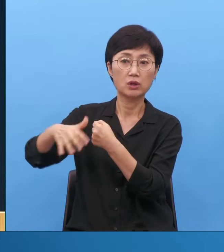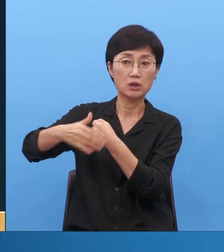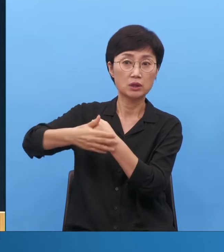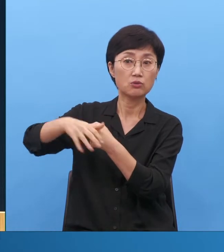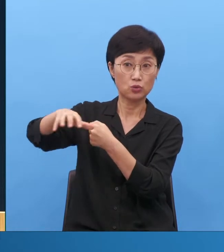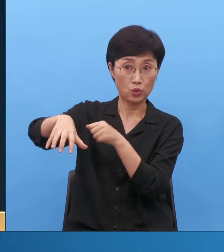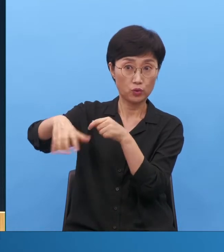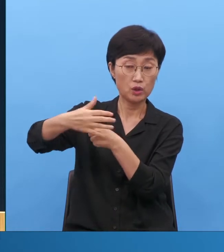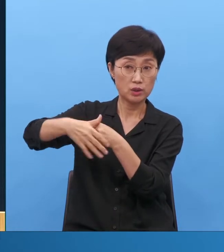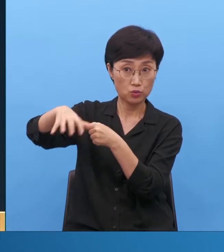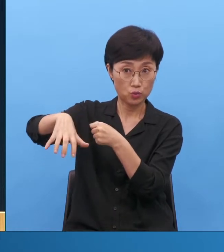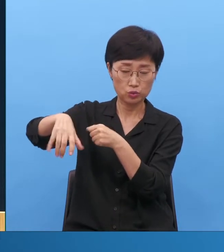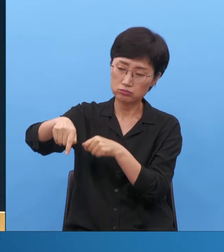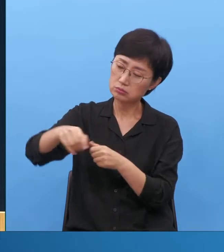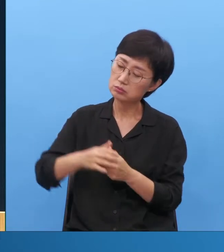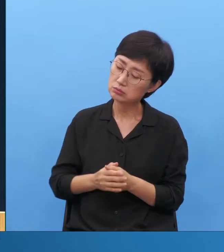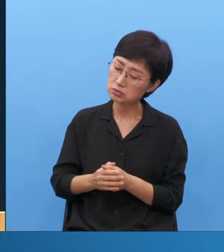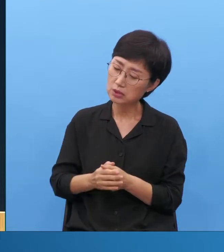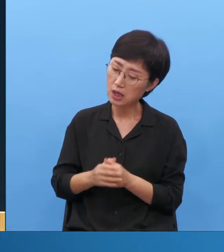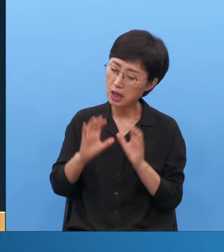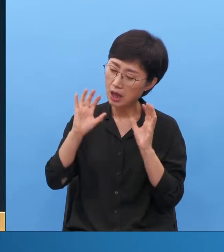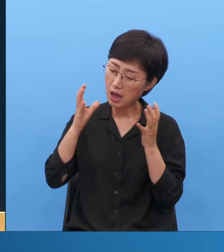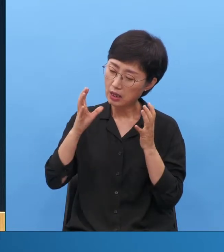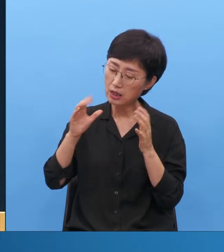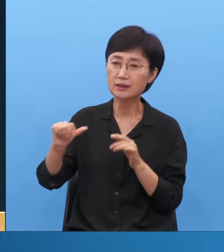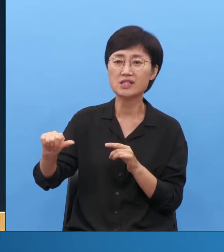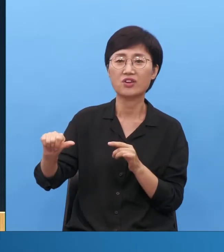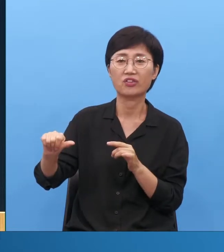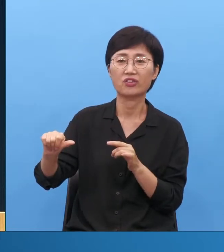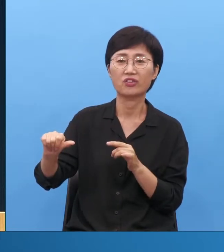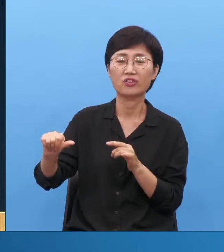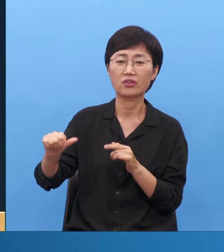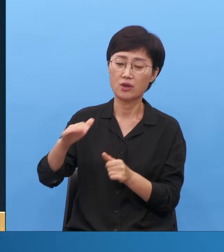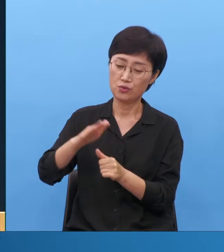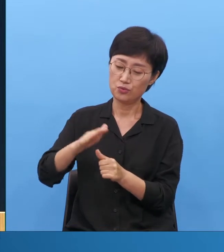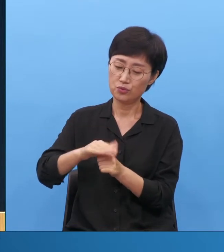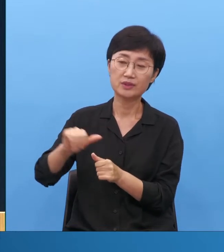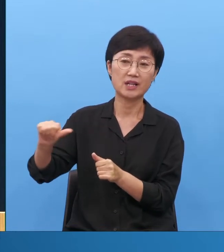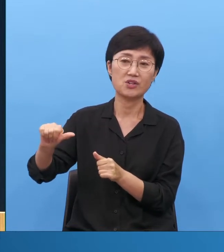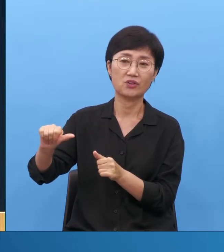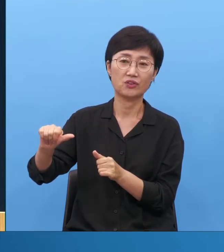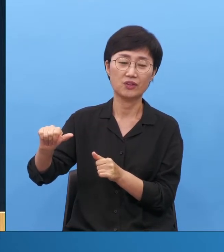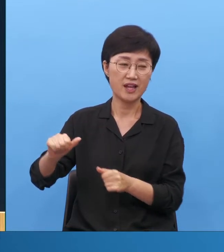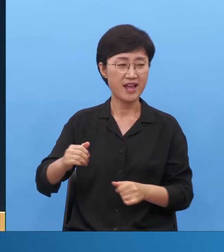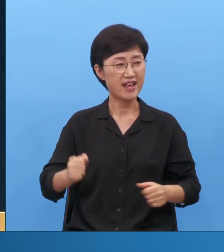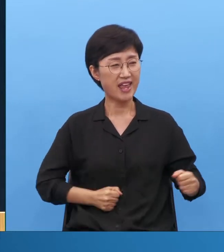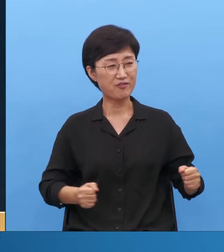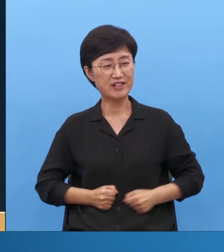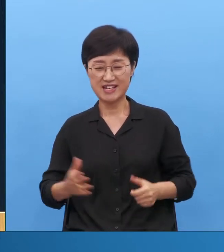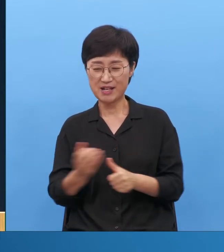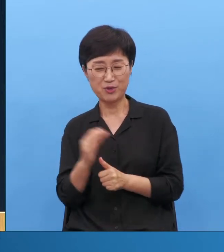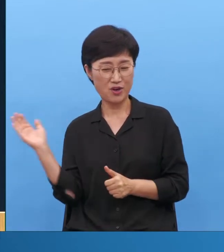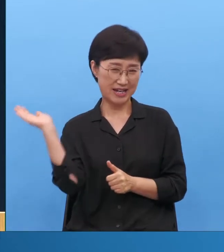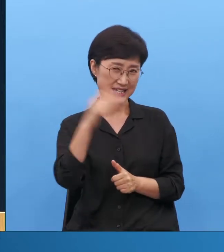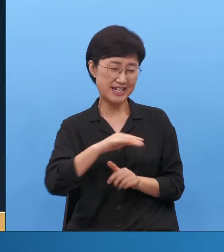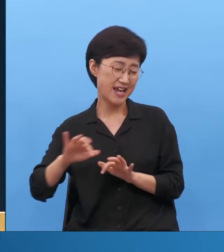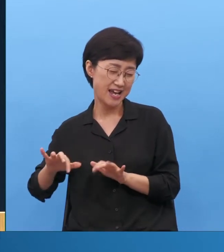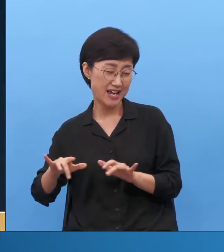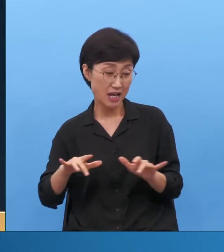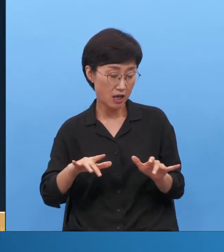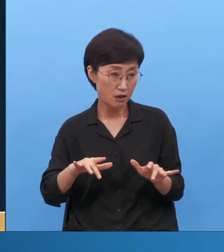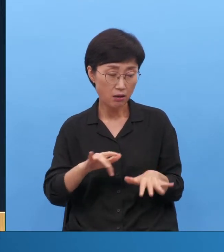5명의 아이들이 이 개구리 잡으러 간다고 갔는데 다 죽었어요. And so in Daegu, there were 5 young